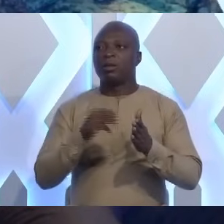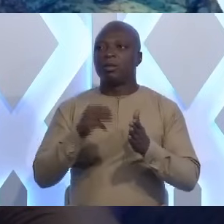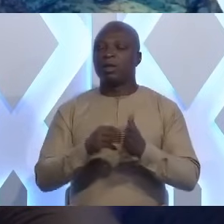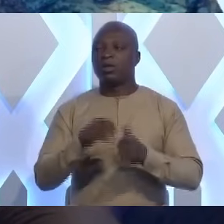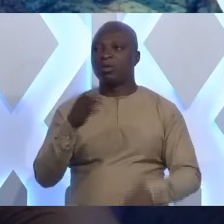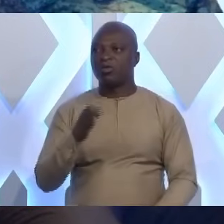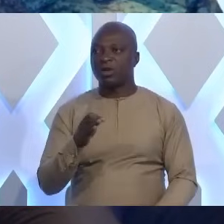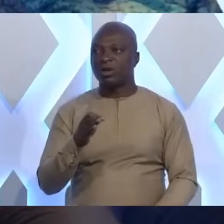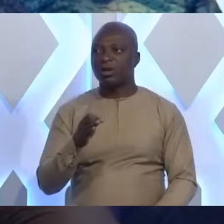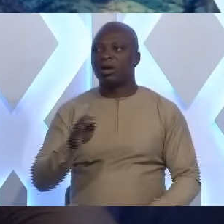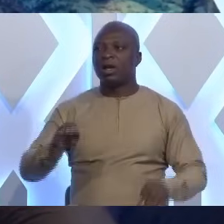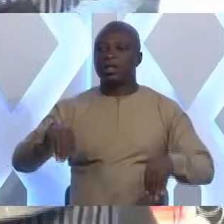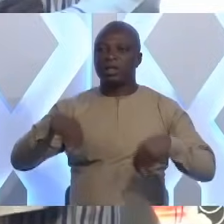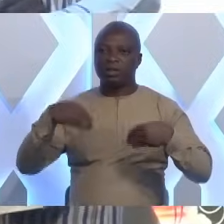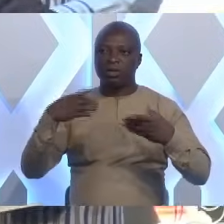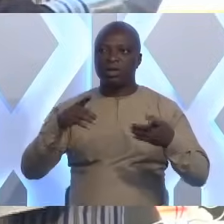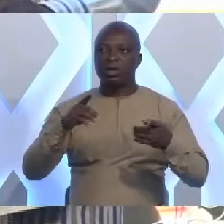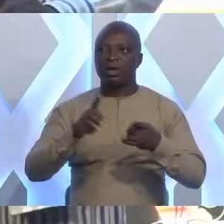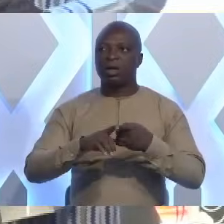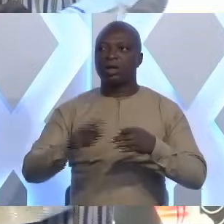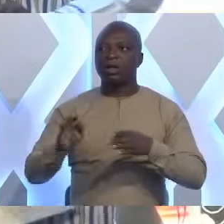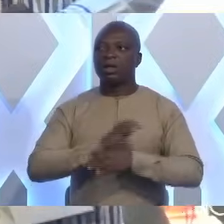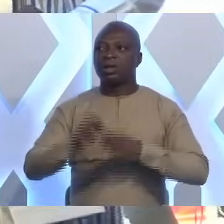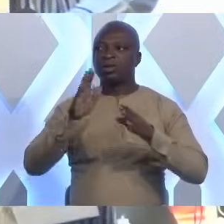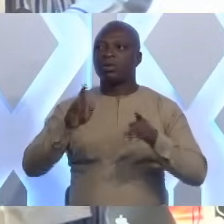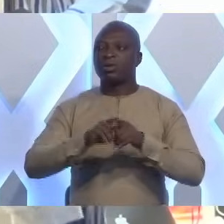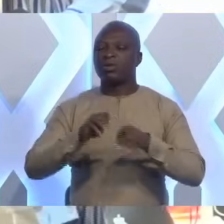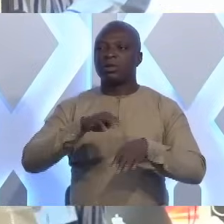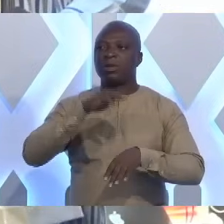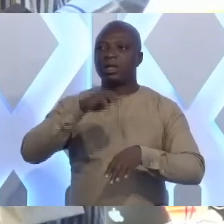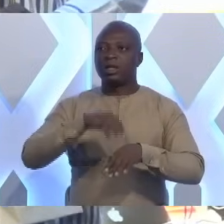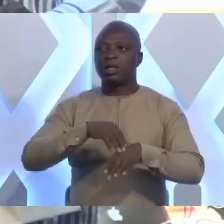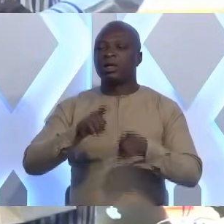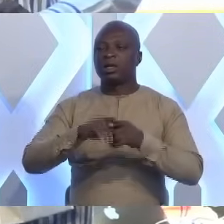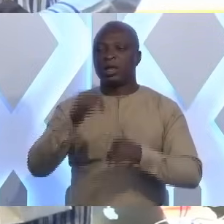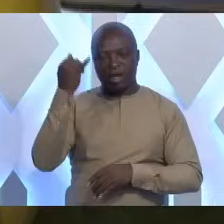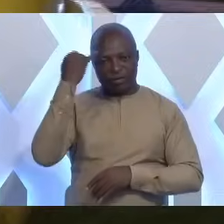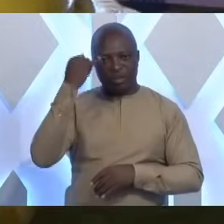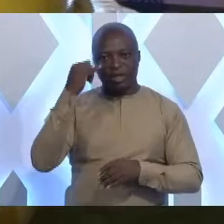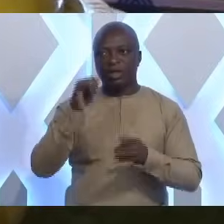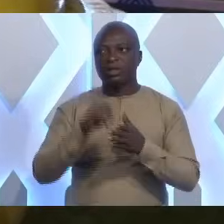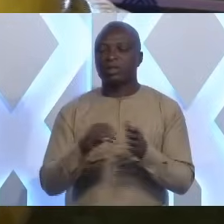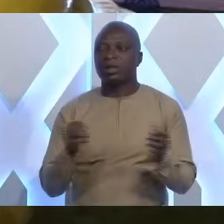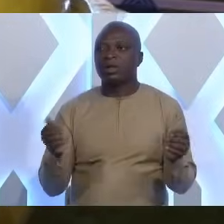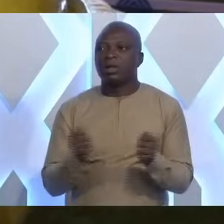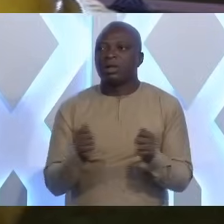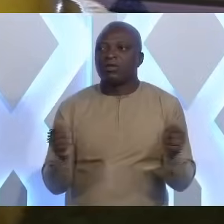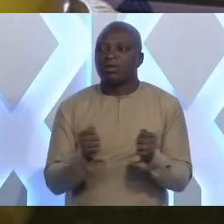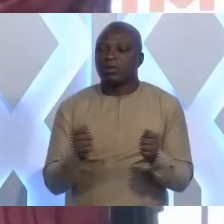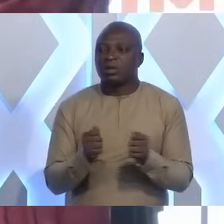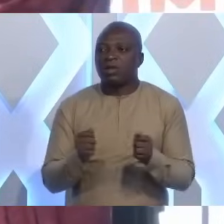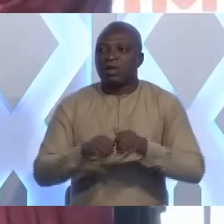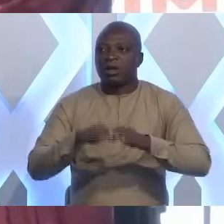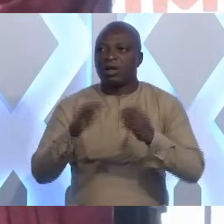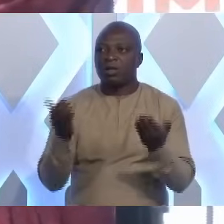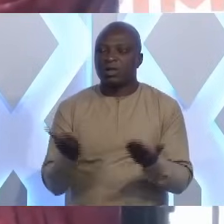CFA a été décerné à un entrepreneur malien qui a inventé un réfrigérateur en calebasse.